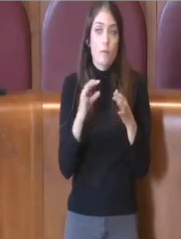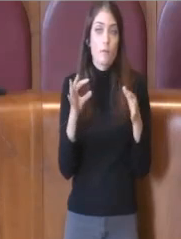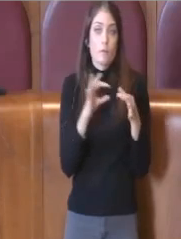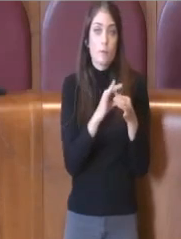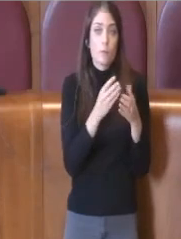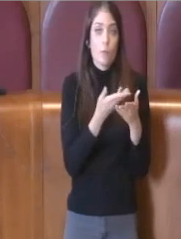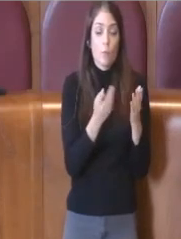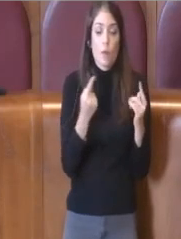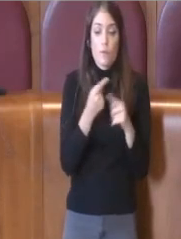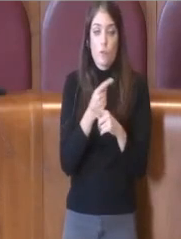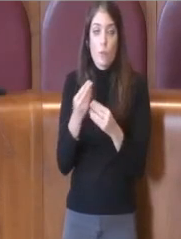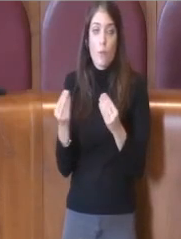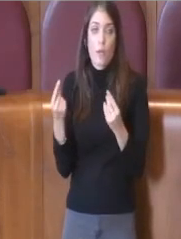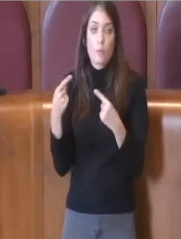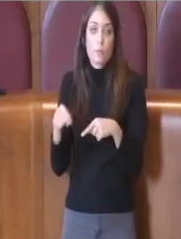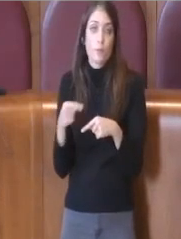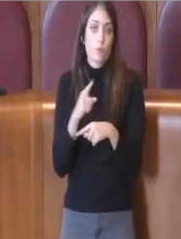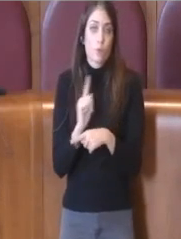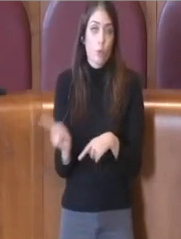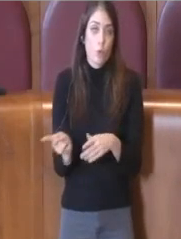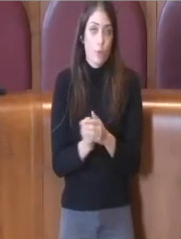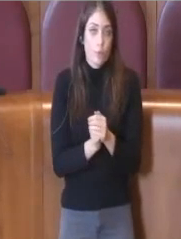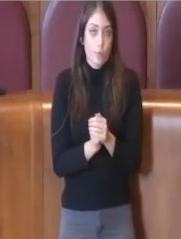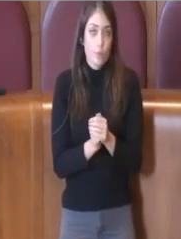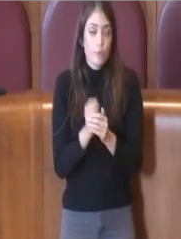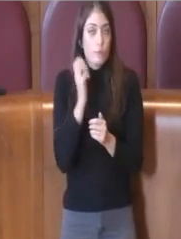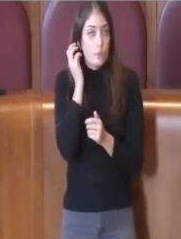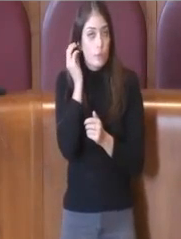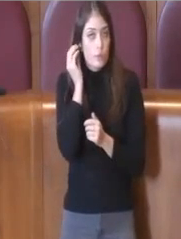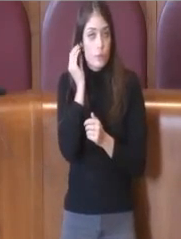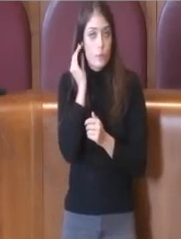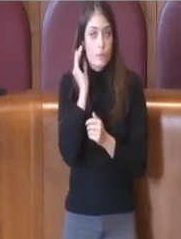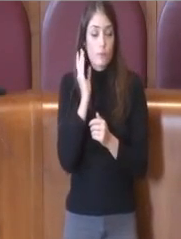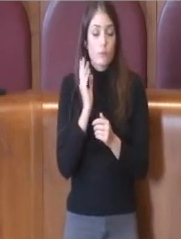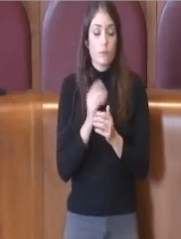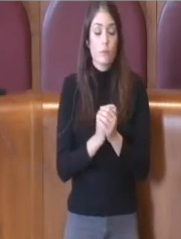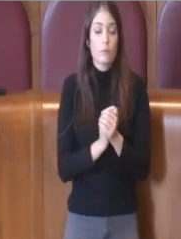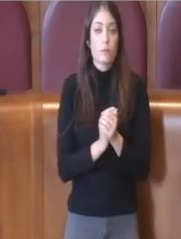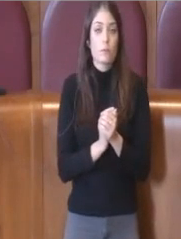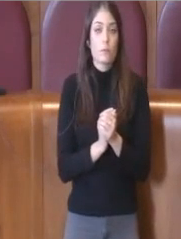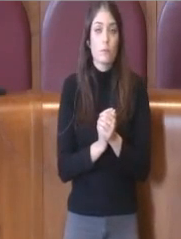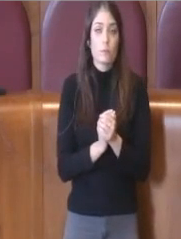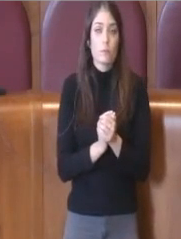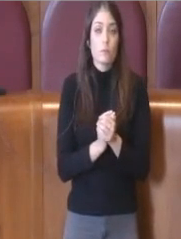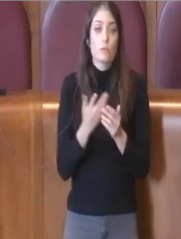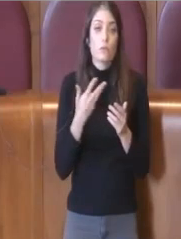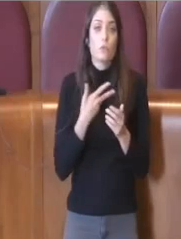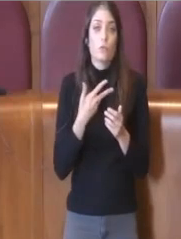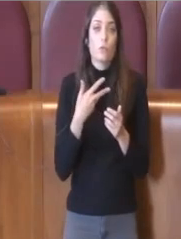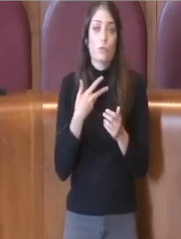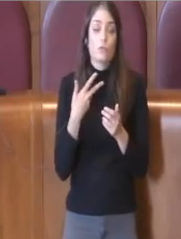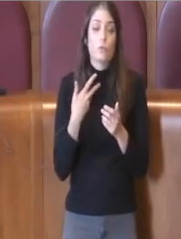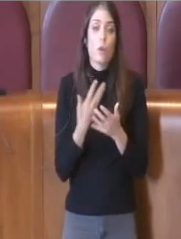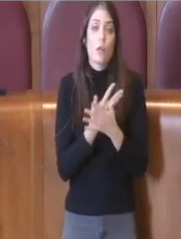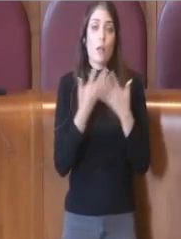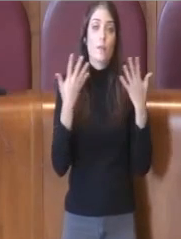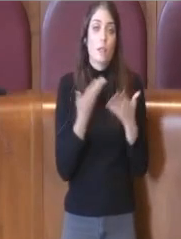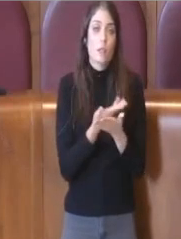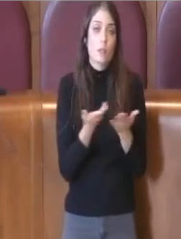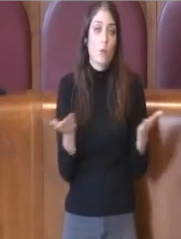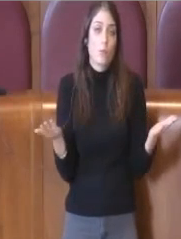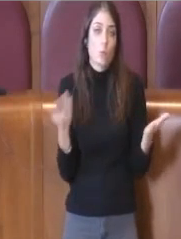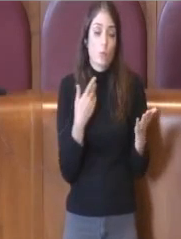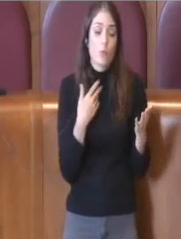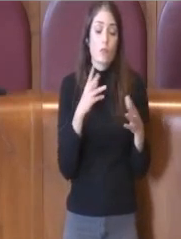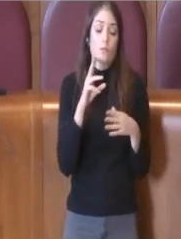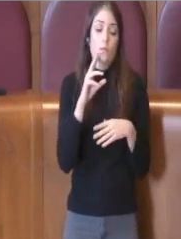no, a ben vedere. Si prevede una sottospecie di evidenza pubblica, se così si può dire, per quando si parla di